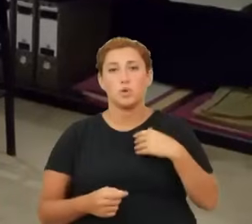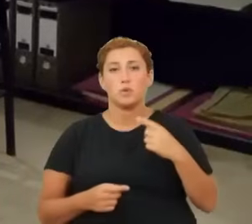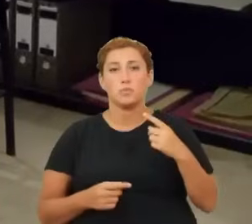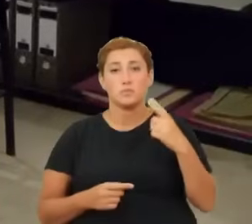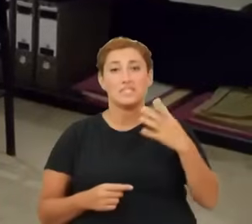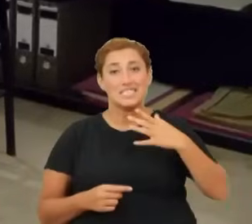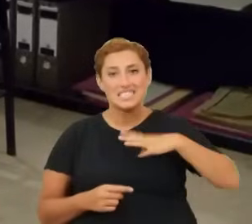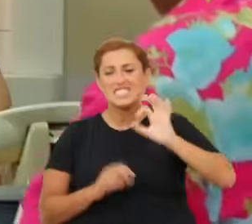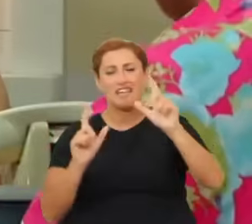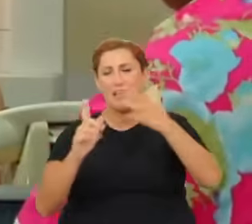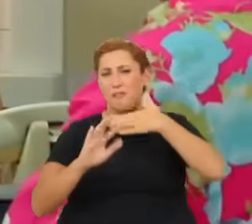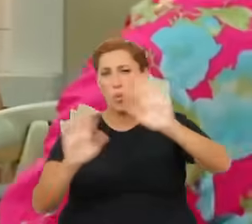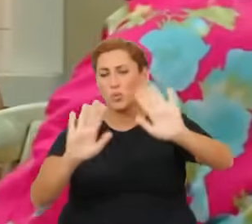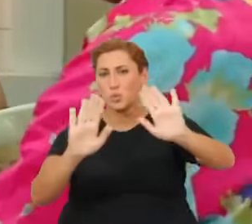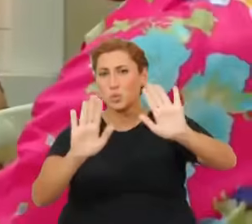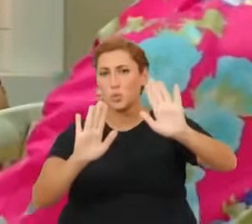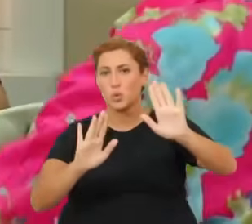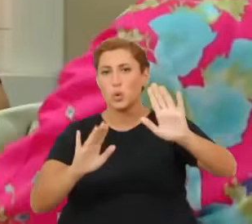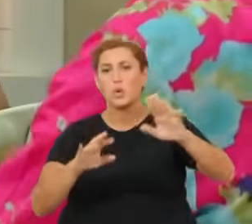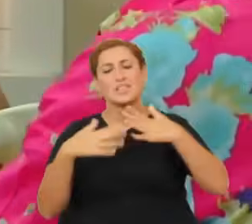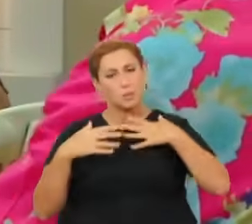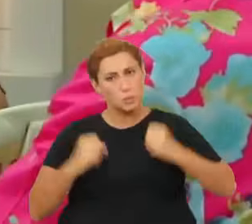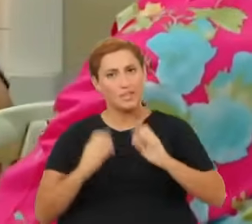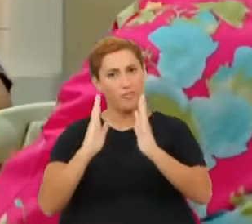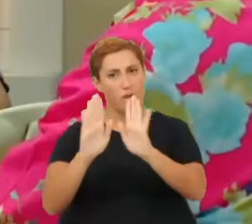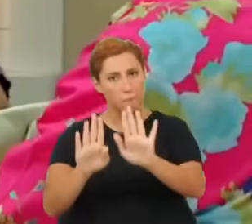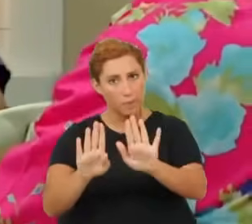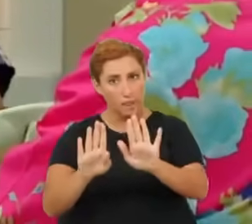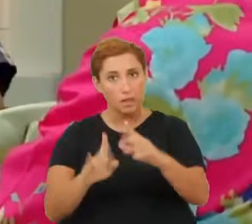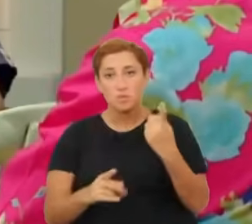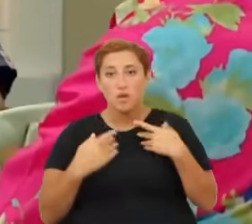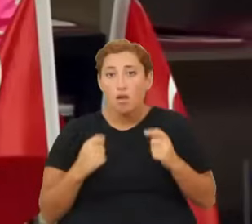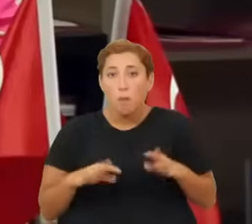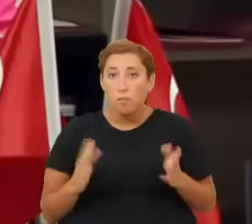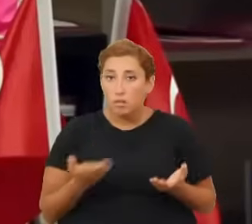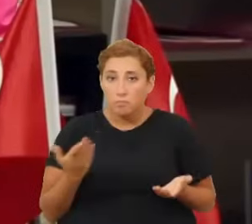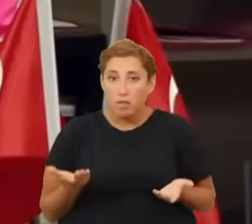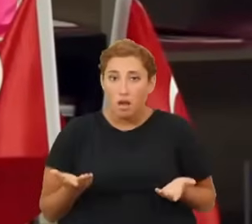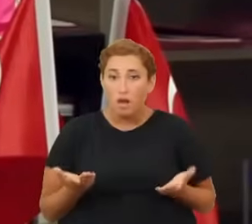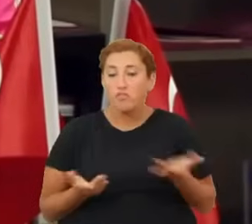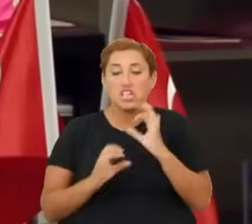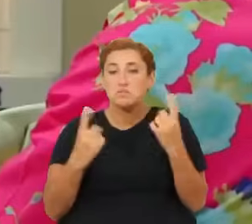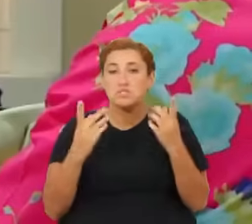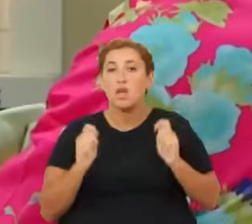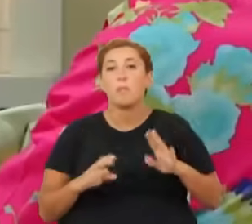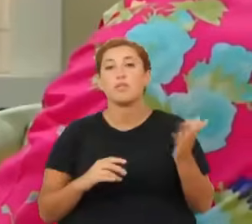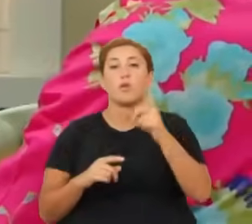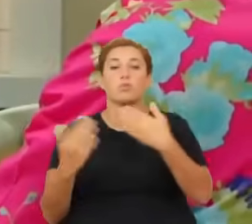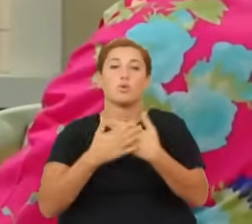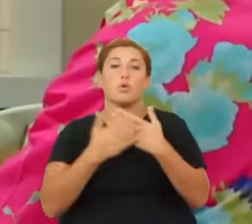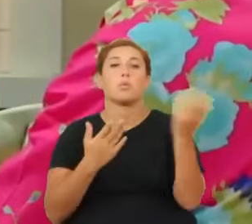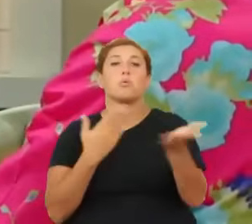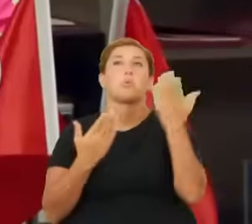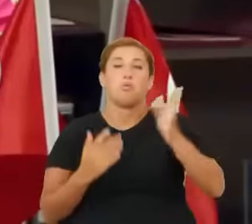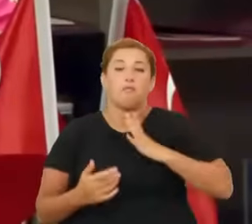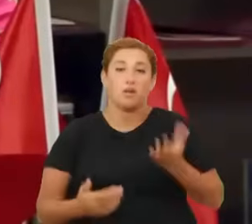ki tutuyorsun ya, hiç gerek yok. Hiç gerek yok, sen tutmaya devam et kendini. Bir şey yapmadı ki daha ya. Daha hiçbir şey yapmadık. Daha bunun düğünü müğünü